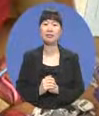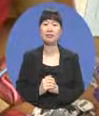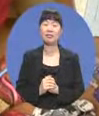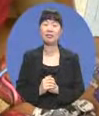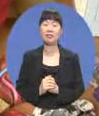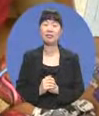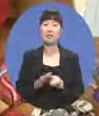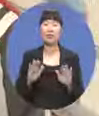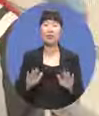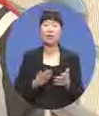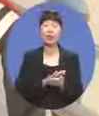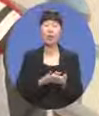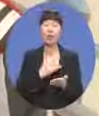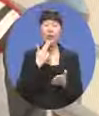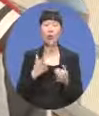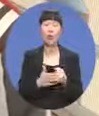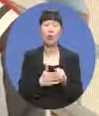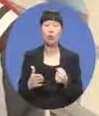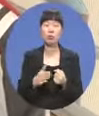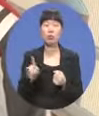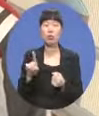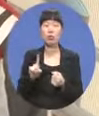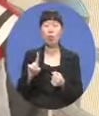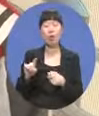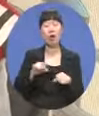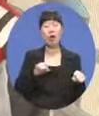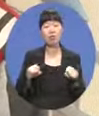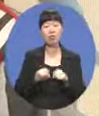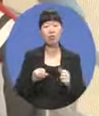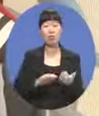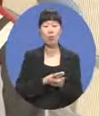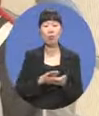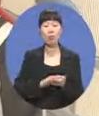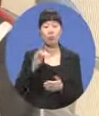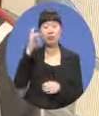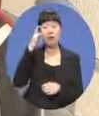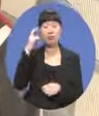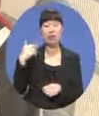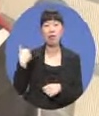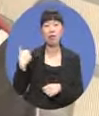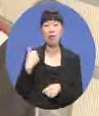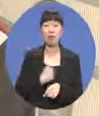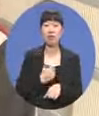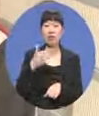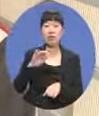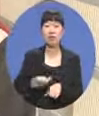많이 놀 게 없어가지고 뭘 하고 놀지 더 많이 모르겠었는데